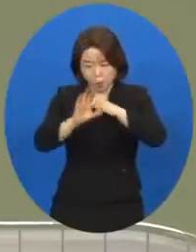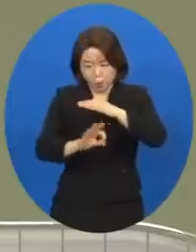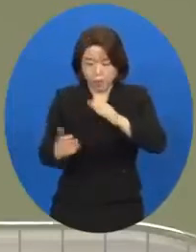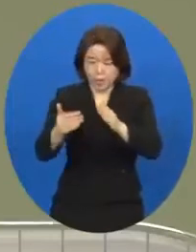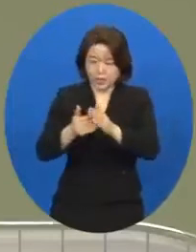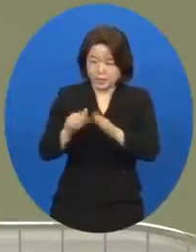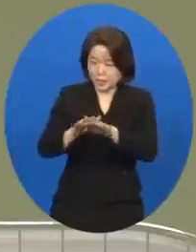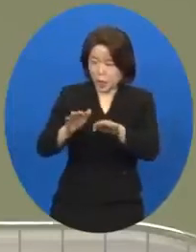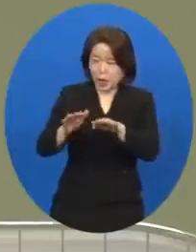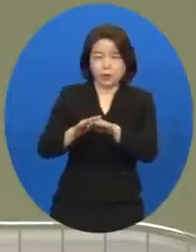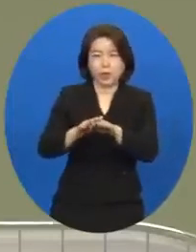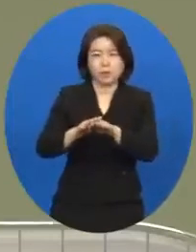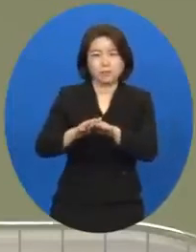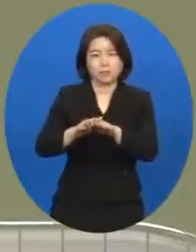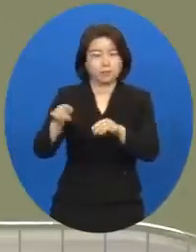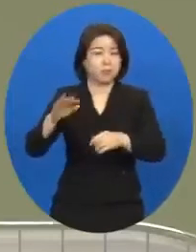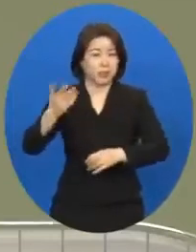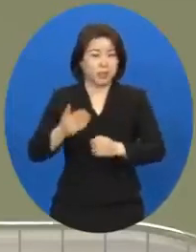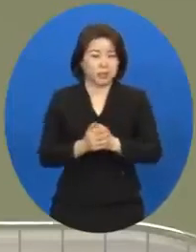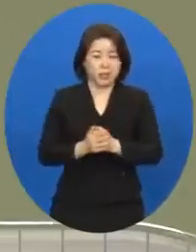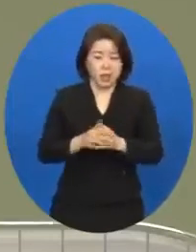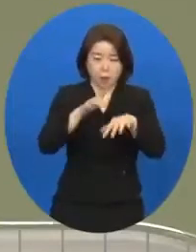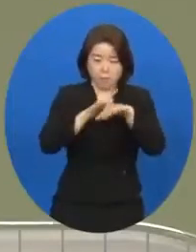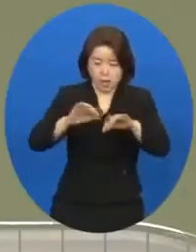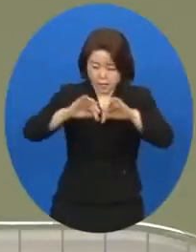말고 마귀에게 틈을 주지 마라.